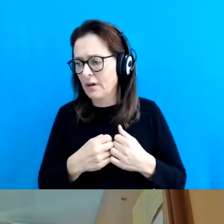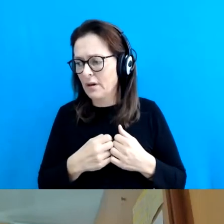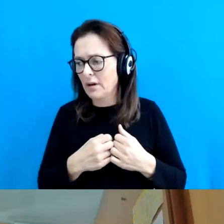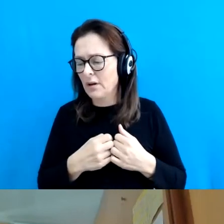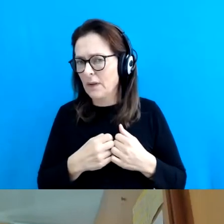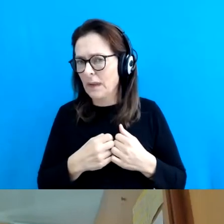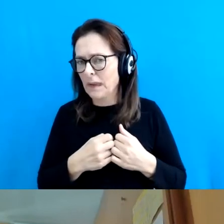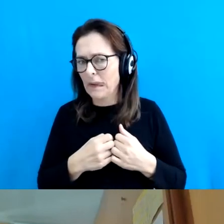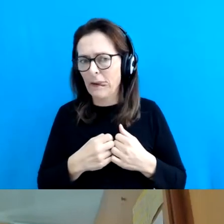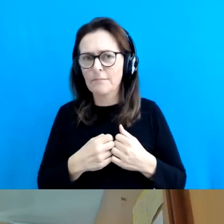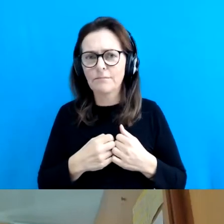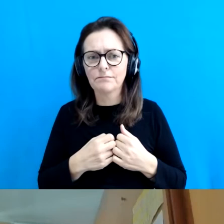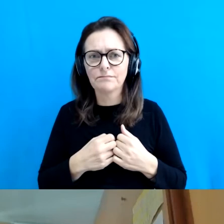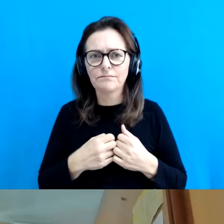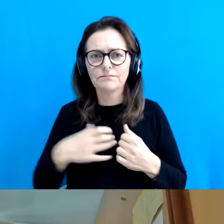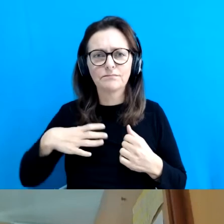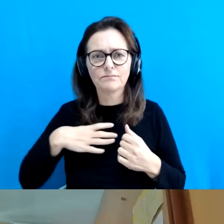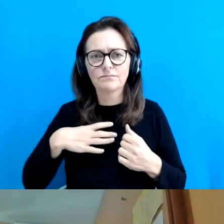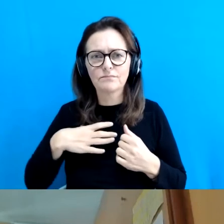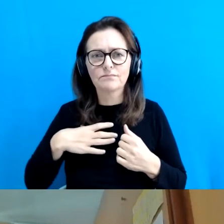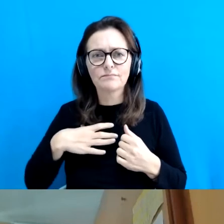Gospa Tereza, a ste to vprašala?